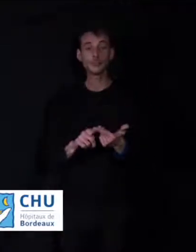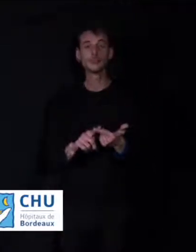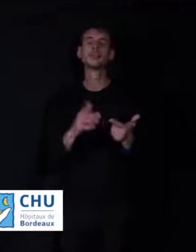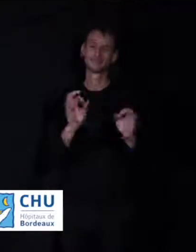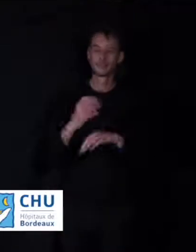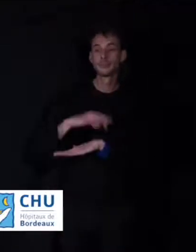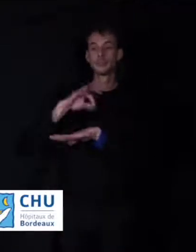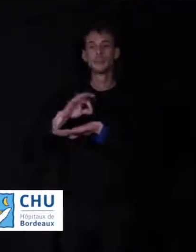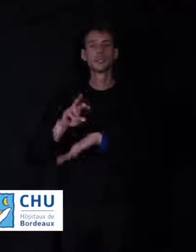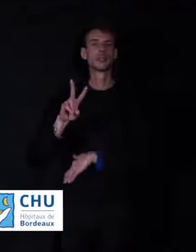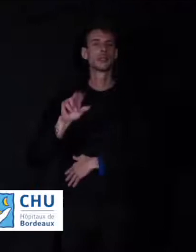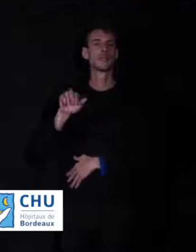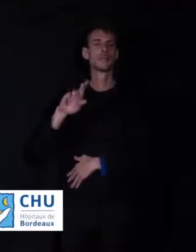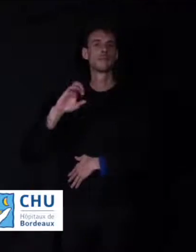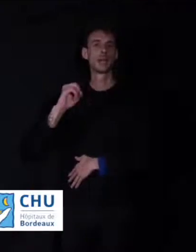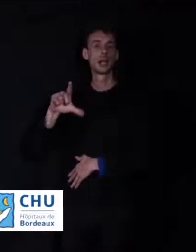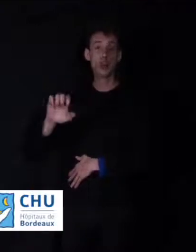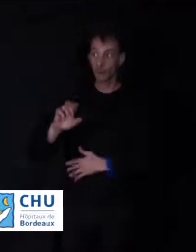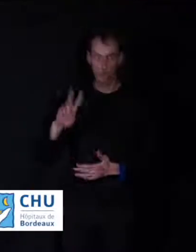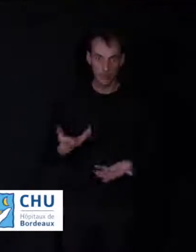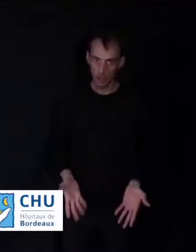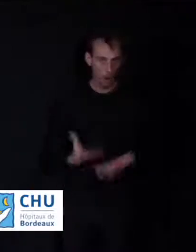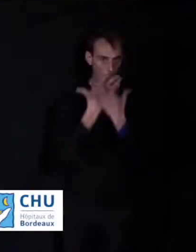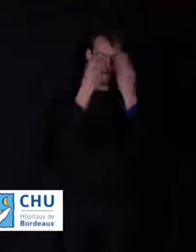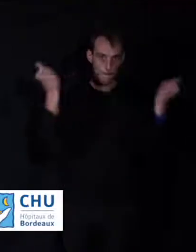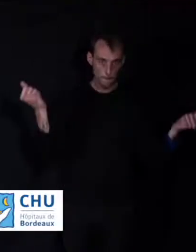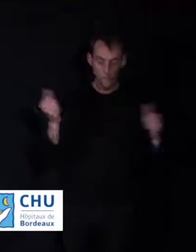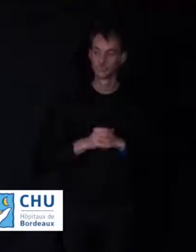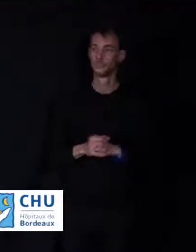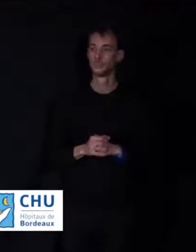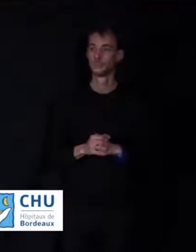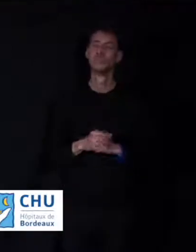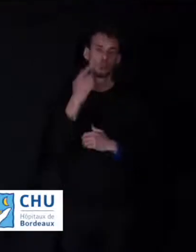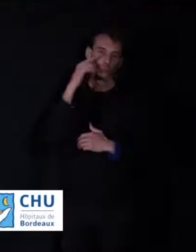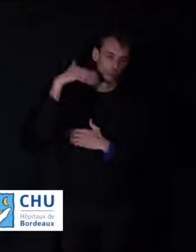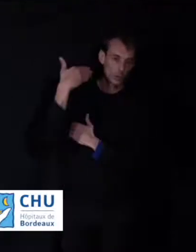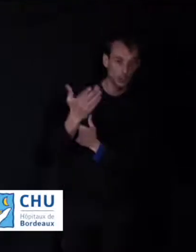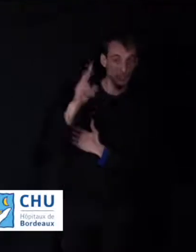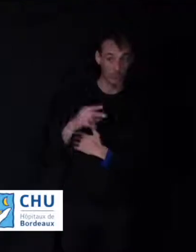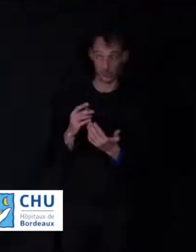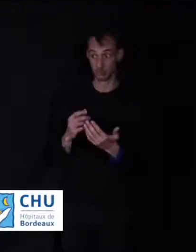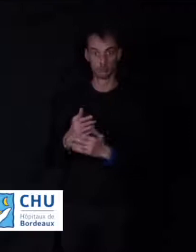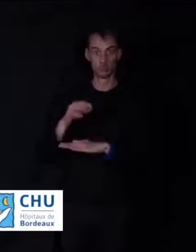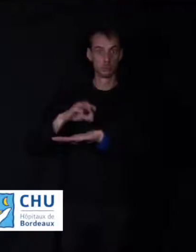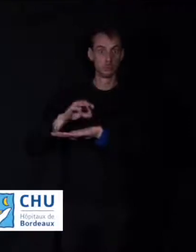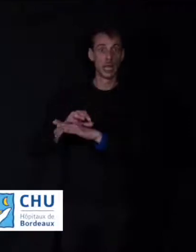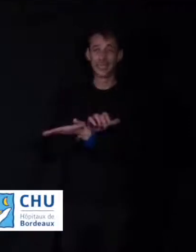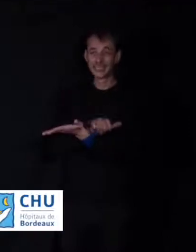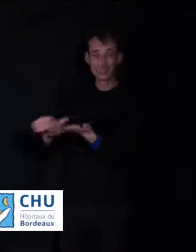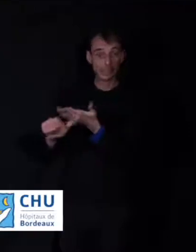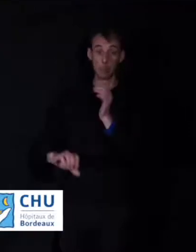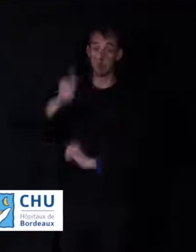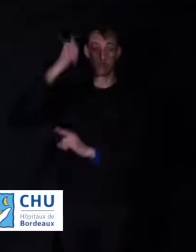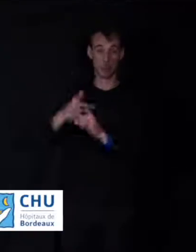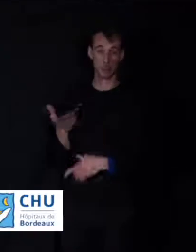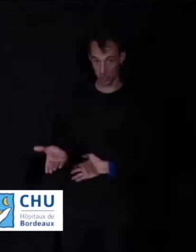variole, c'est une maladie qui est oubliée. On en reparlera plus loin. C'est une des premières maladies que l'on a éradiquée. C'était une fièvre éruptive et